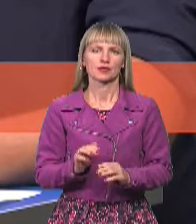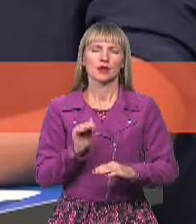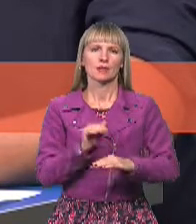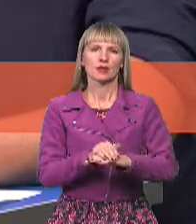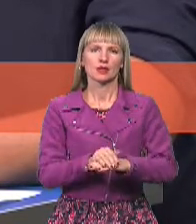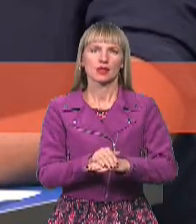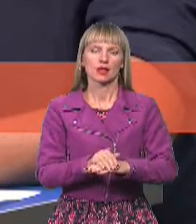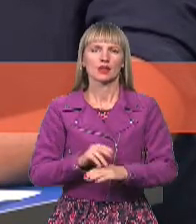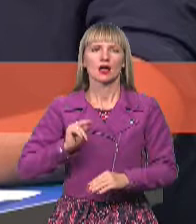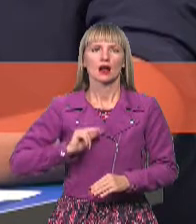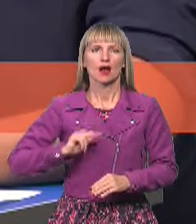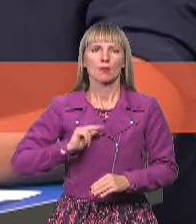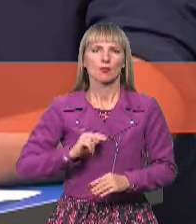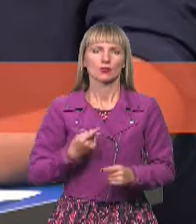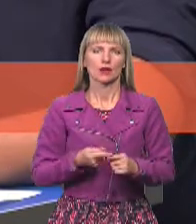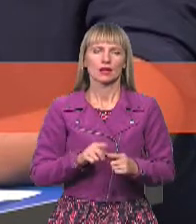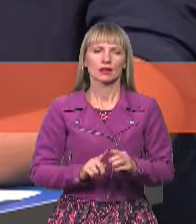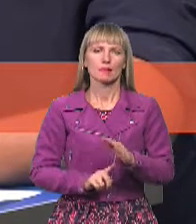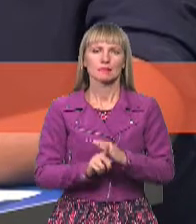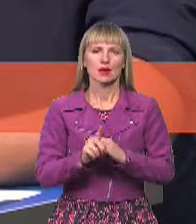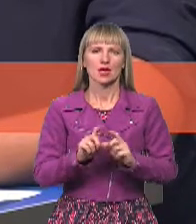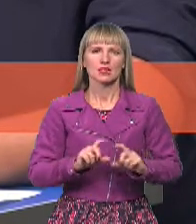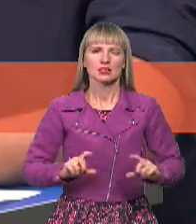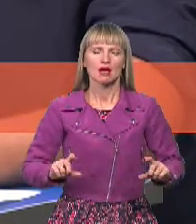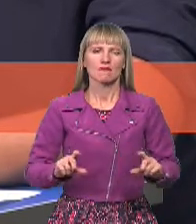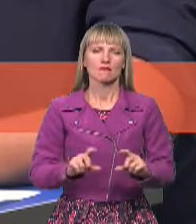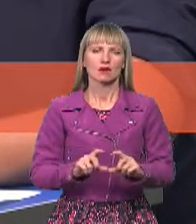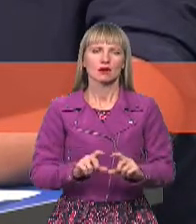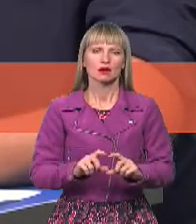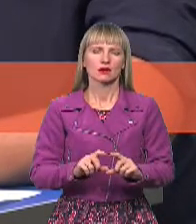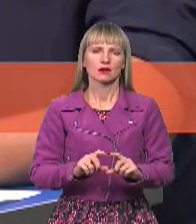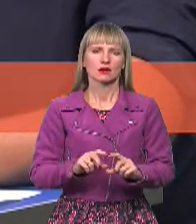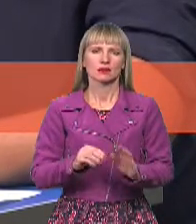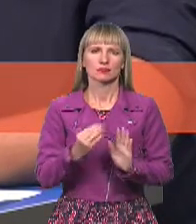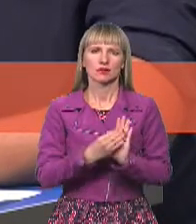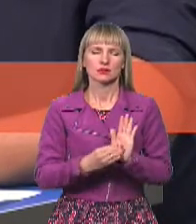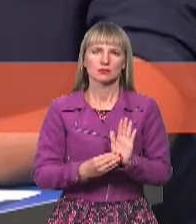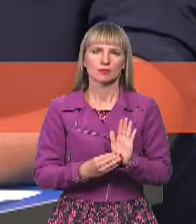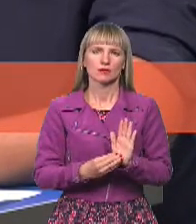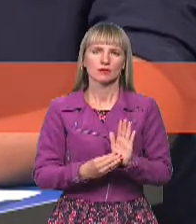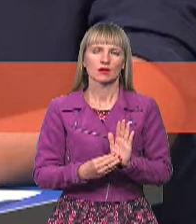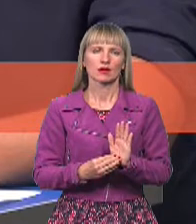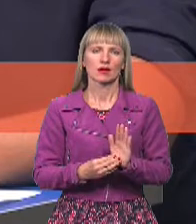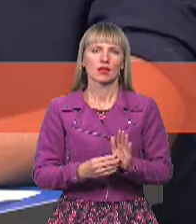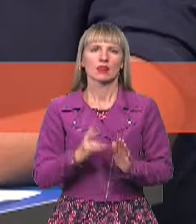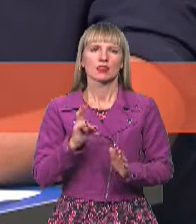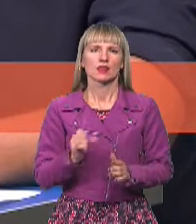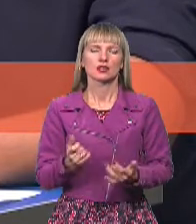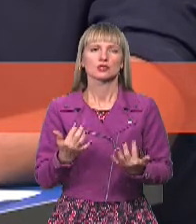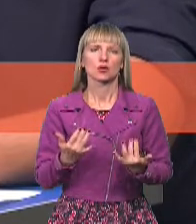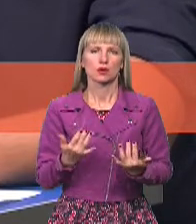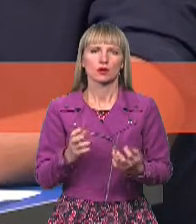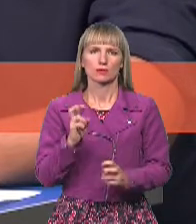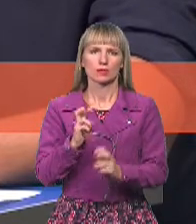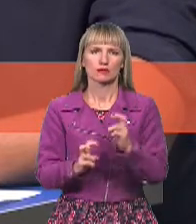определяет функционирование вот этих самых базовых принципов, 13 программ предпосылок, насколько оператор